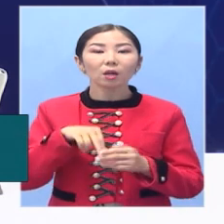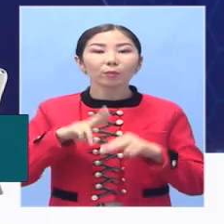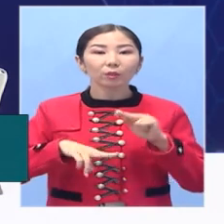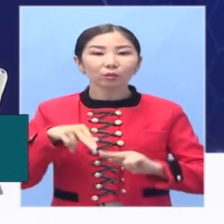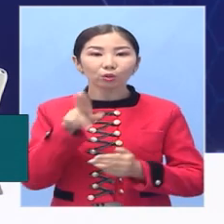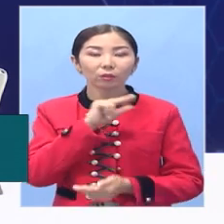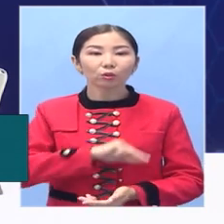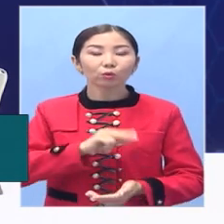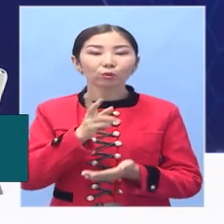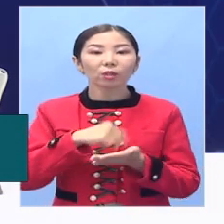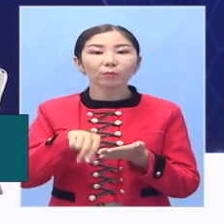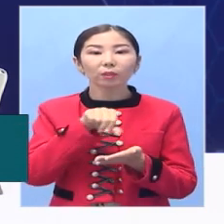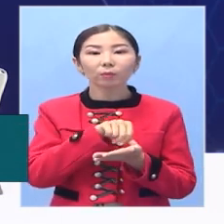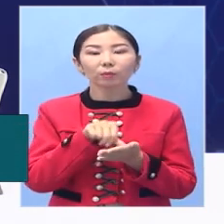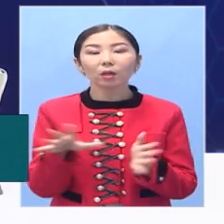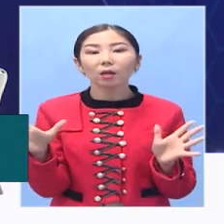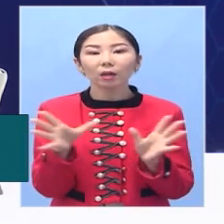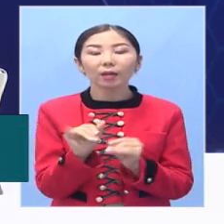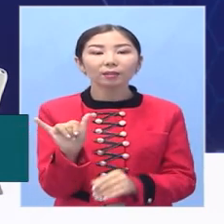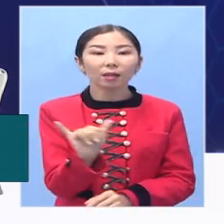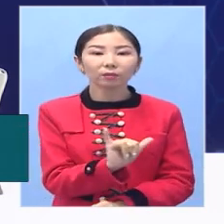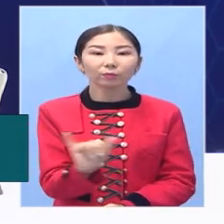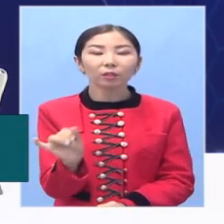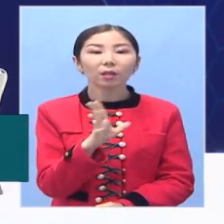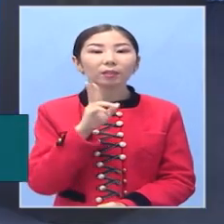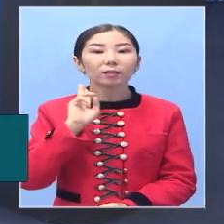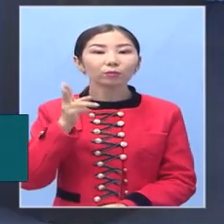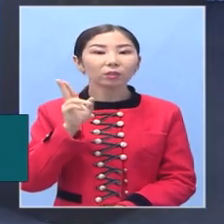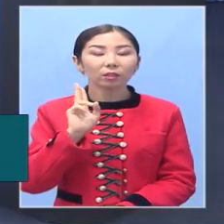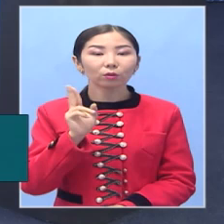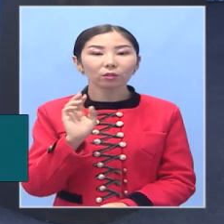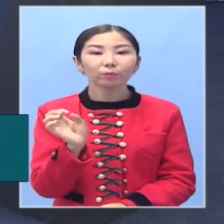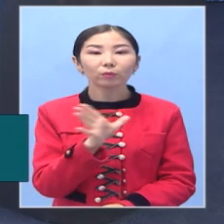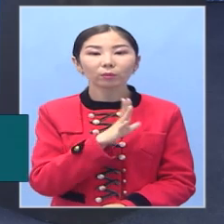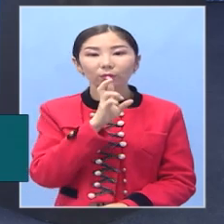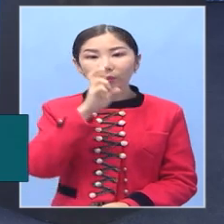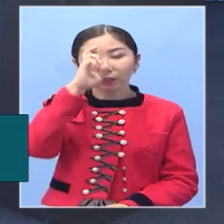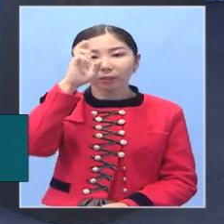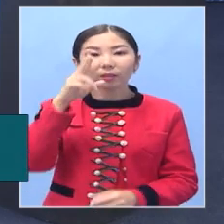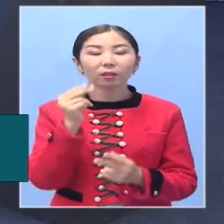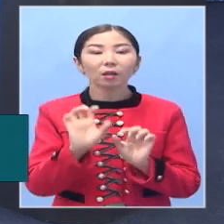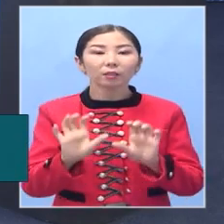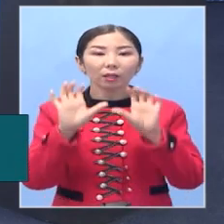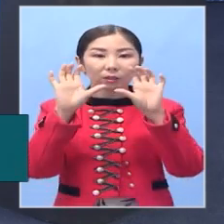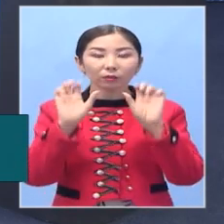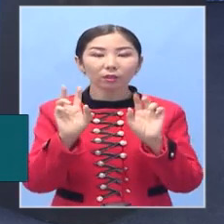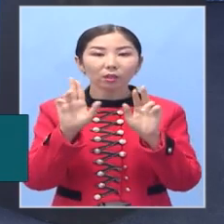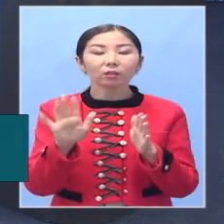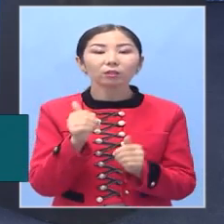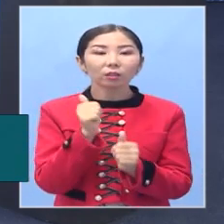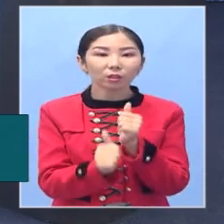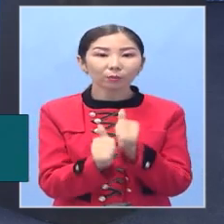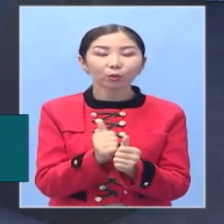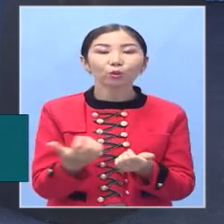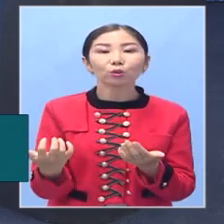қалай, жалпы мердігерлер қайдан, кімдер, осы енді мемлекеттік сатып алу заңы бойынша тендермен ұтып алады ғой,